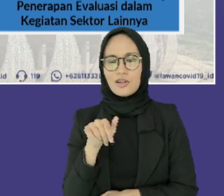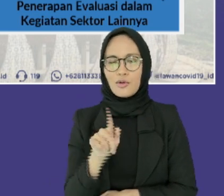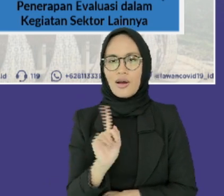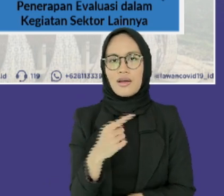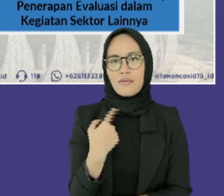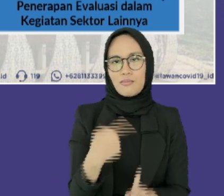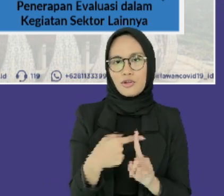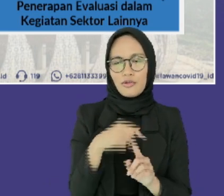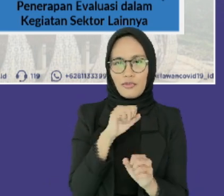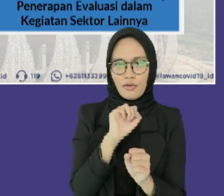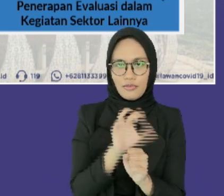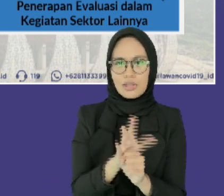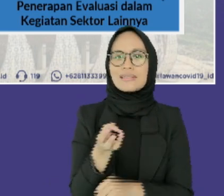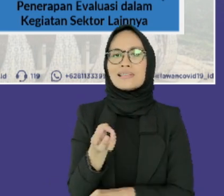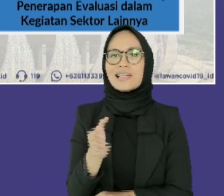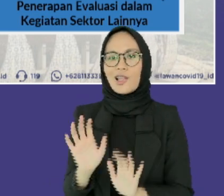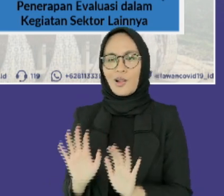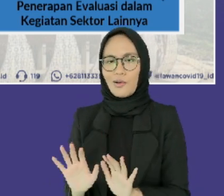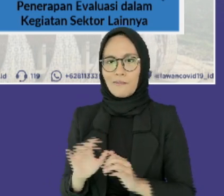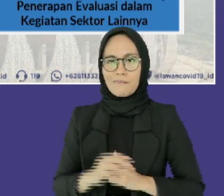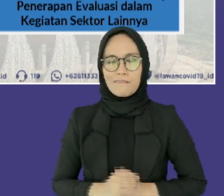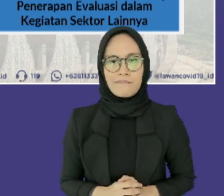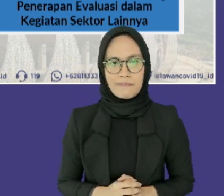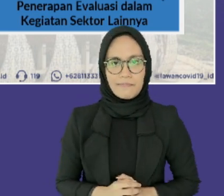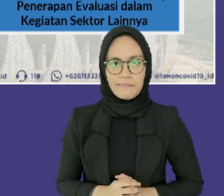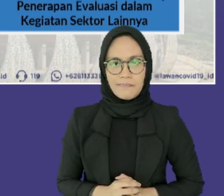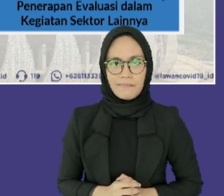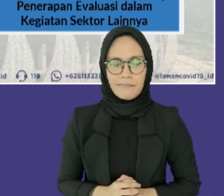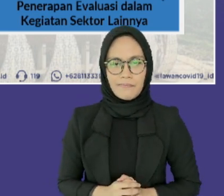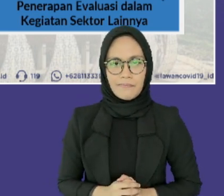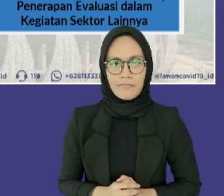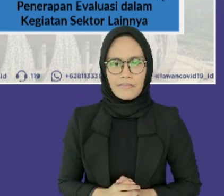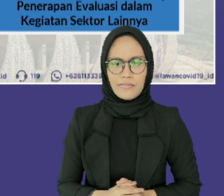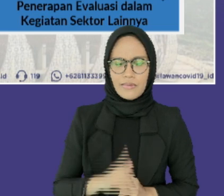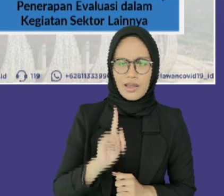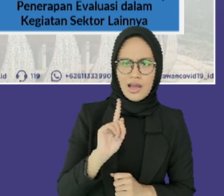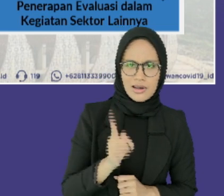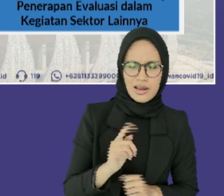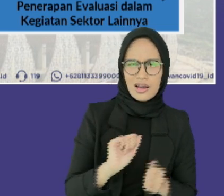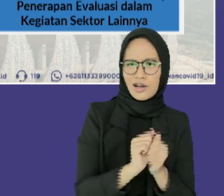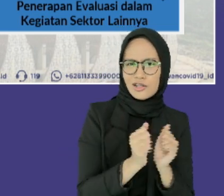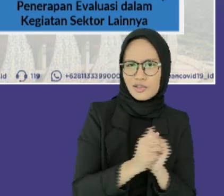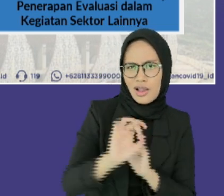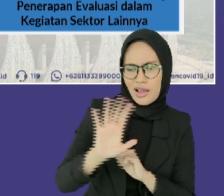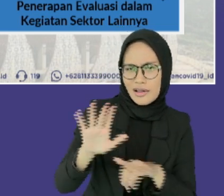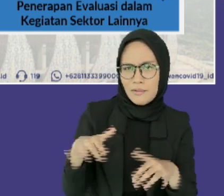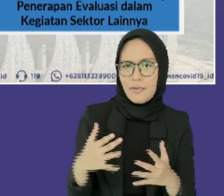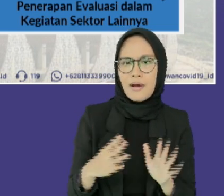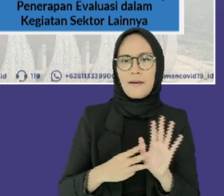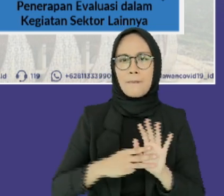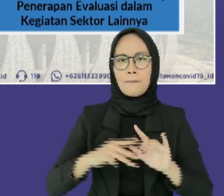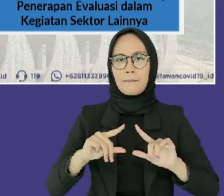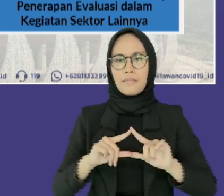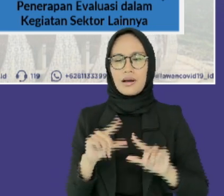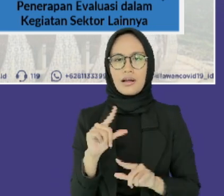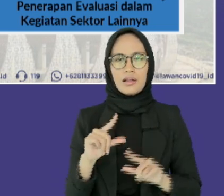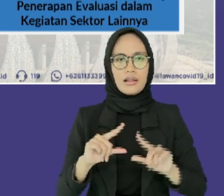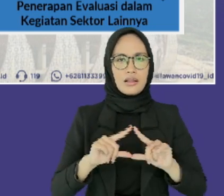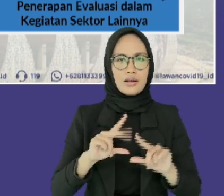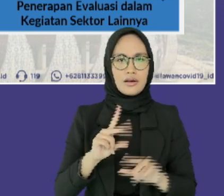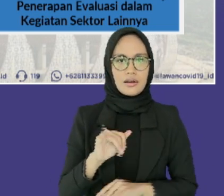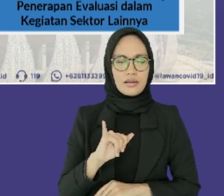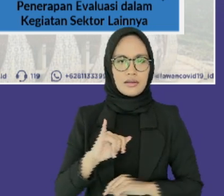keluhan penyakit lain yang tercatat selama penyelenggaraan Pon ialah empat kasus malaria dan dua kasus diare